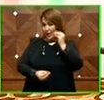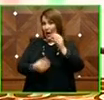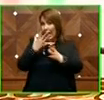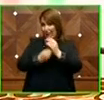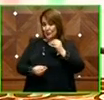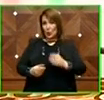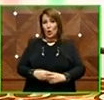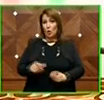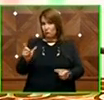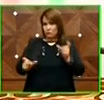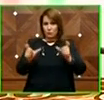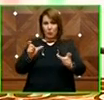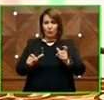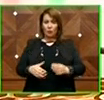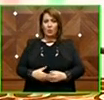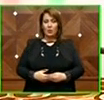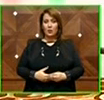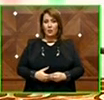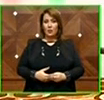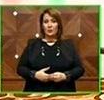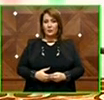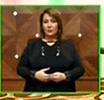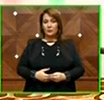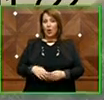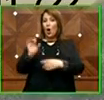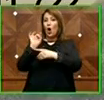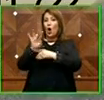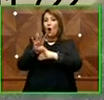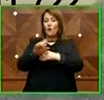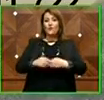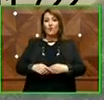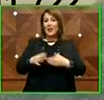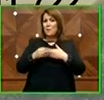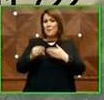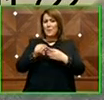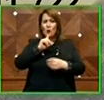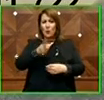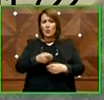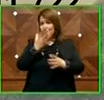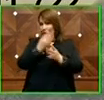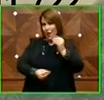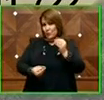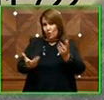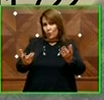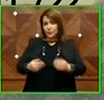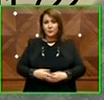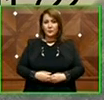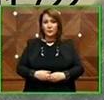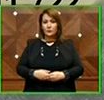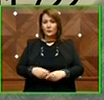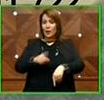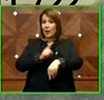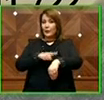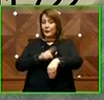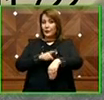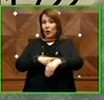غائبين، يعني اللي وجهنا لهم التسخيره ولم يلتحقوا في الوقت